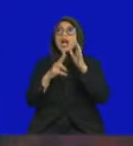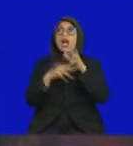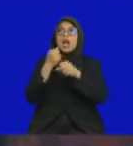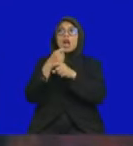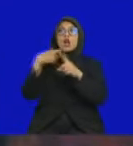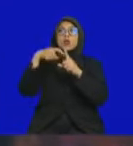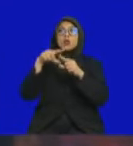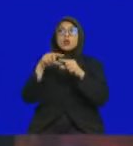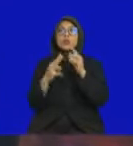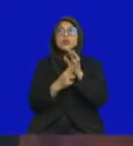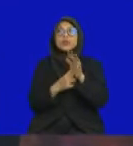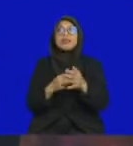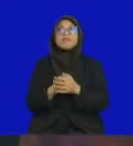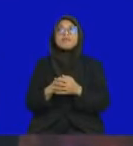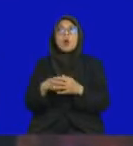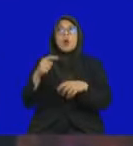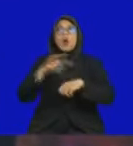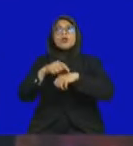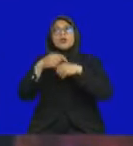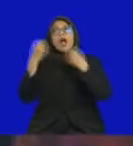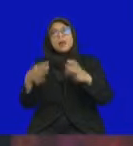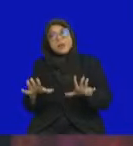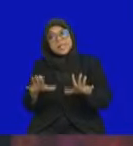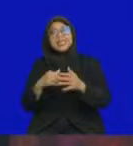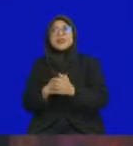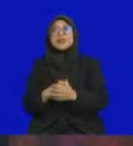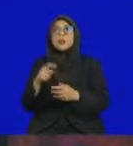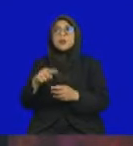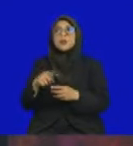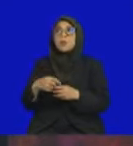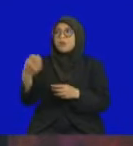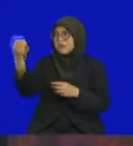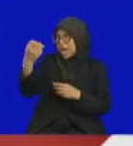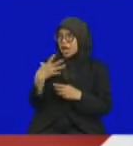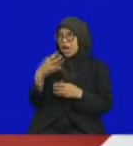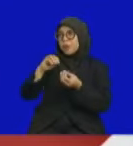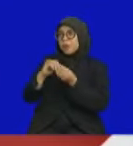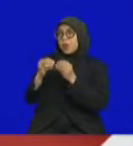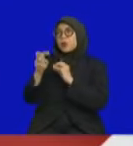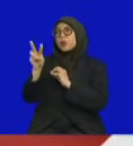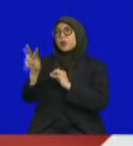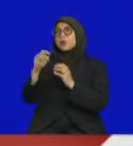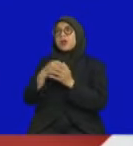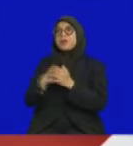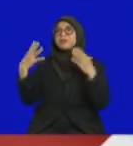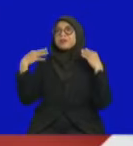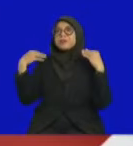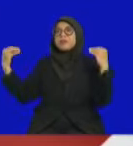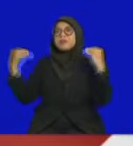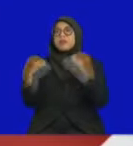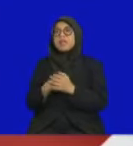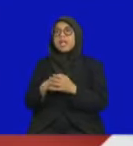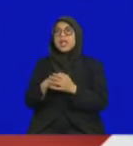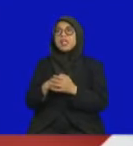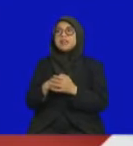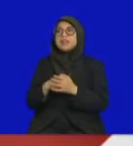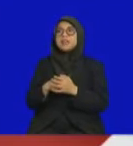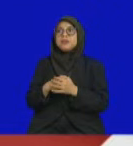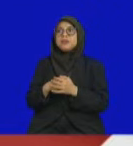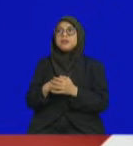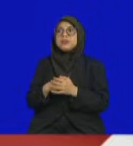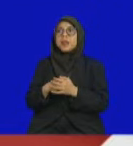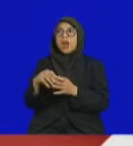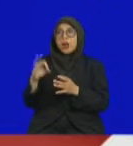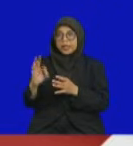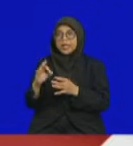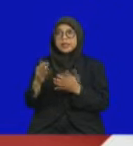habis berikutnya kami persilakan calon gubernur nomor urut du untuk menanggapi waktu anda 1 menit dimulai ketika berbicara